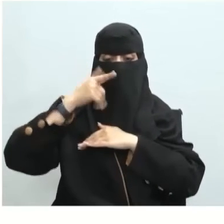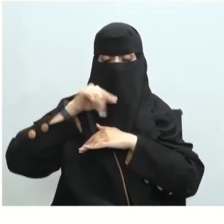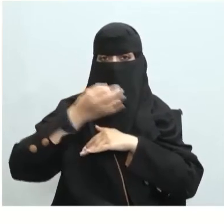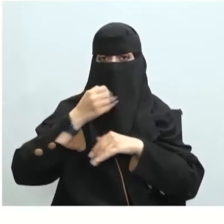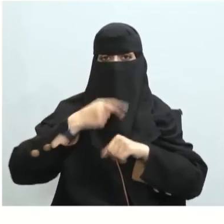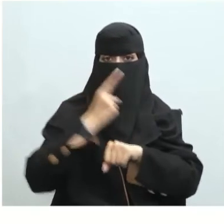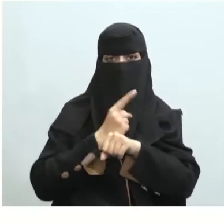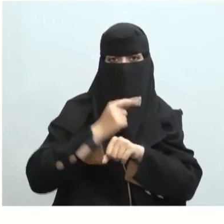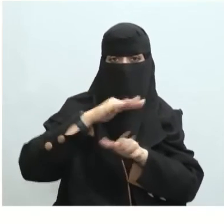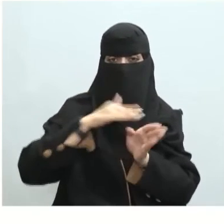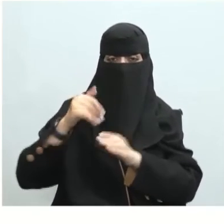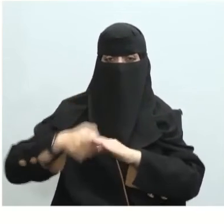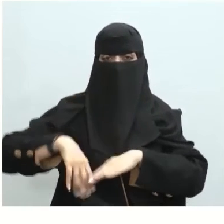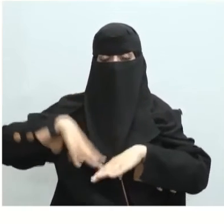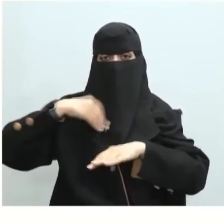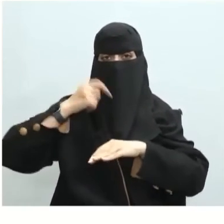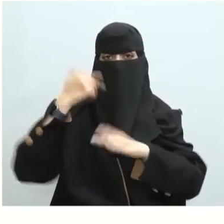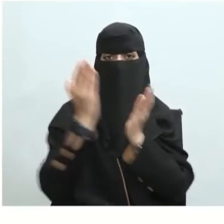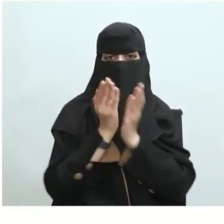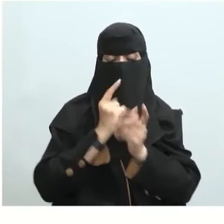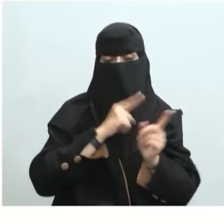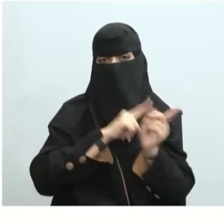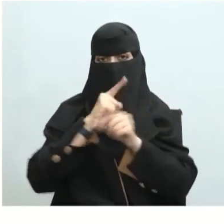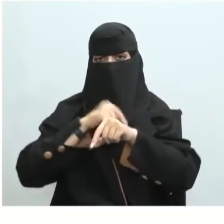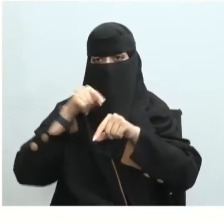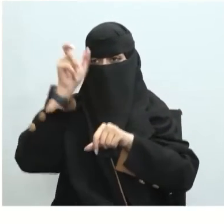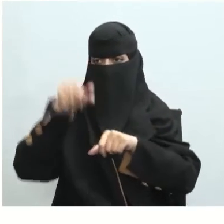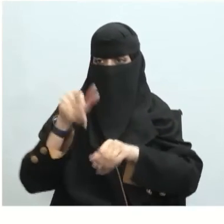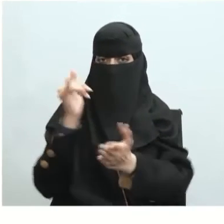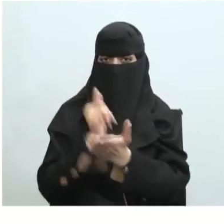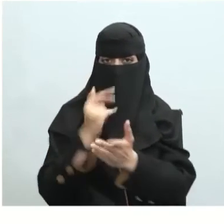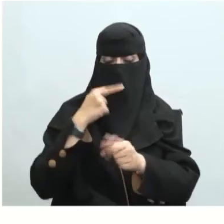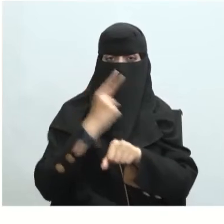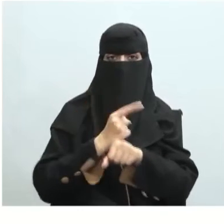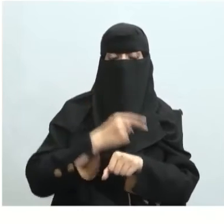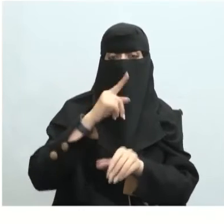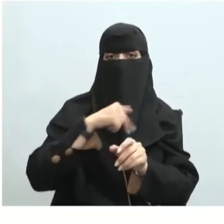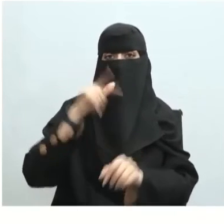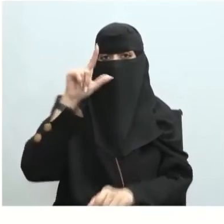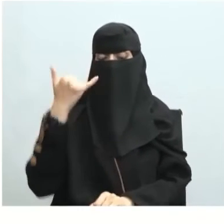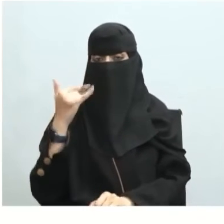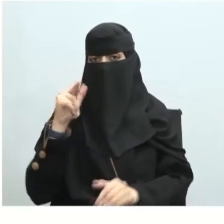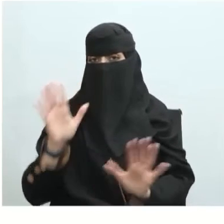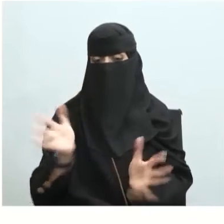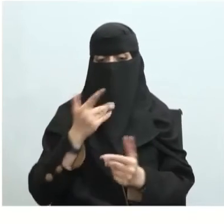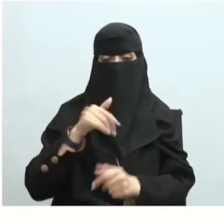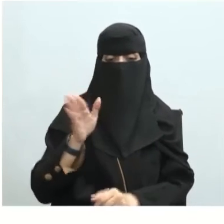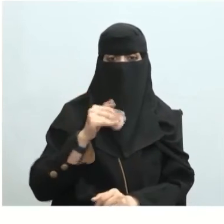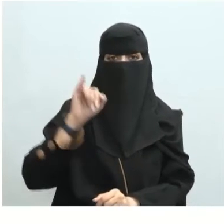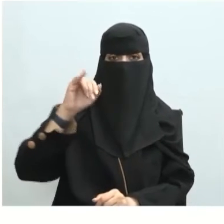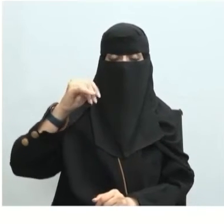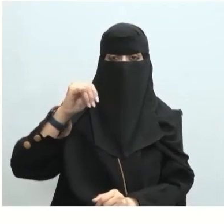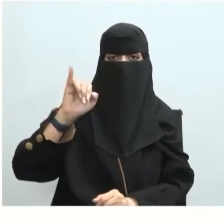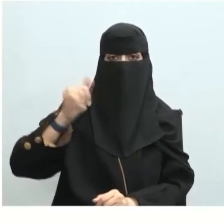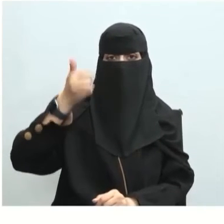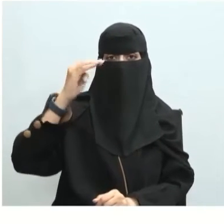الاستاذ الفاضل مدير المدرسه وفقه الله بتكليف من معلم اللغه العربيه الاستاذ وضعنا اسما ماجد بن خالد مثلا قمنا